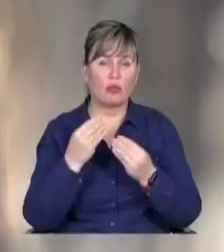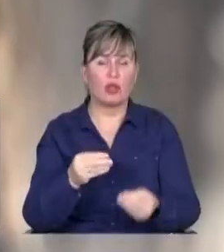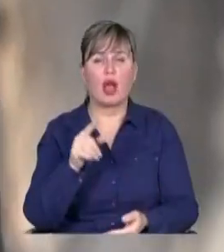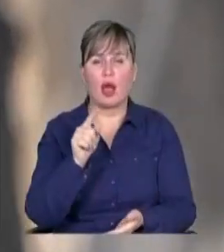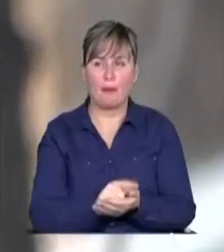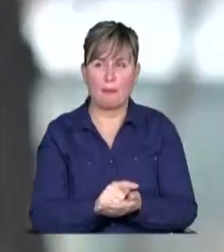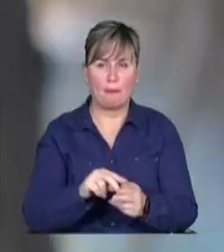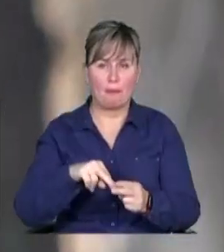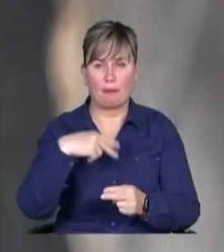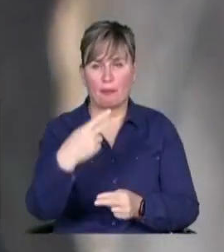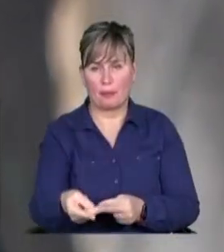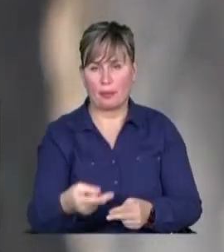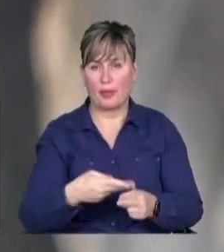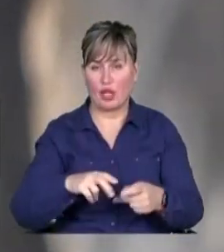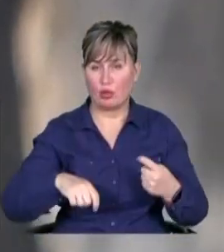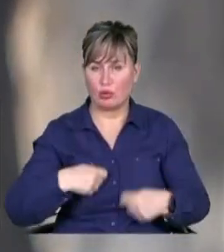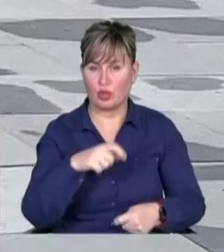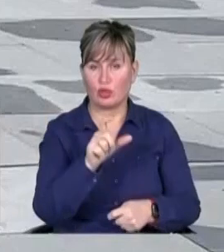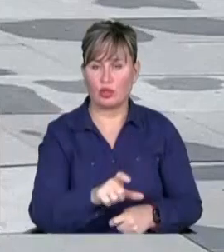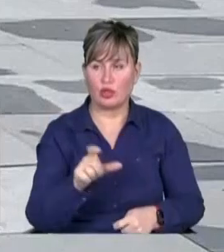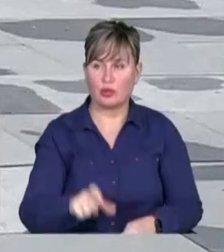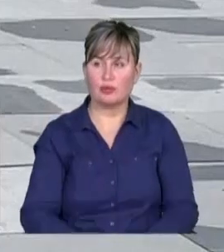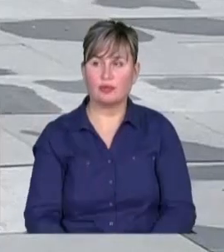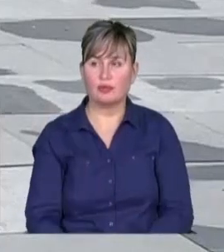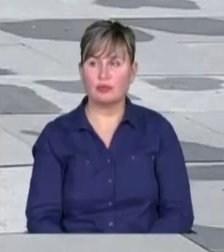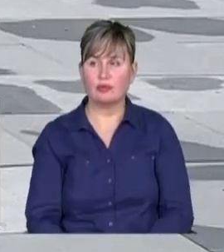обязаны возместить причиненный ущерб сотруднику.